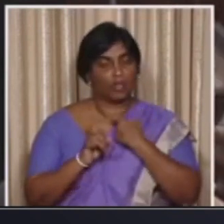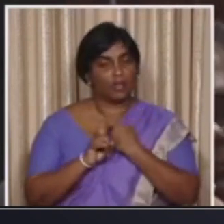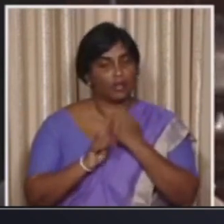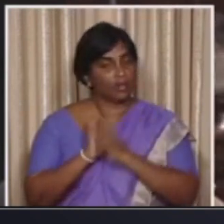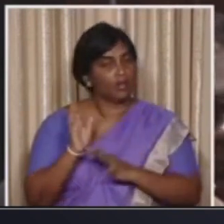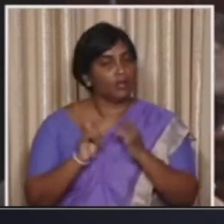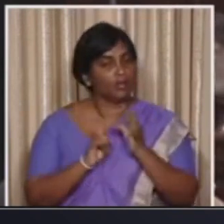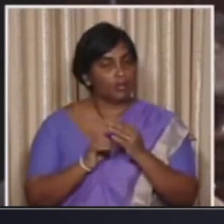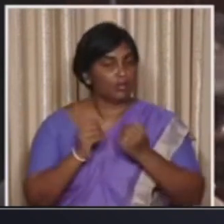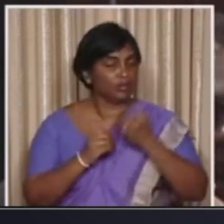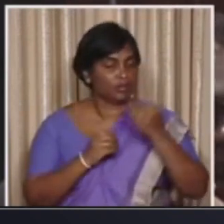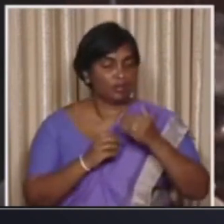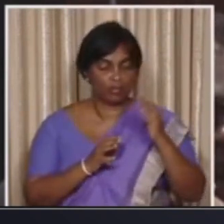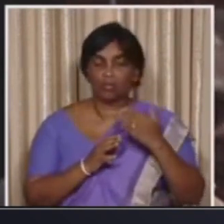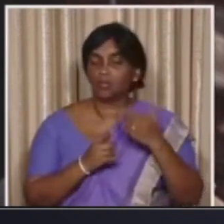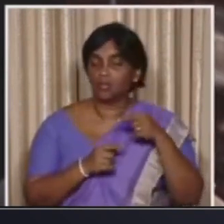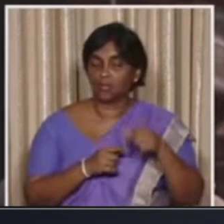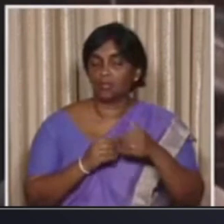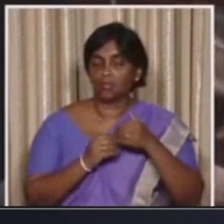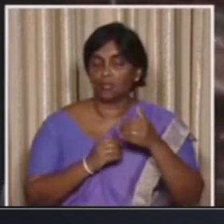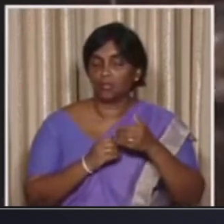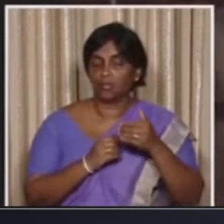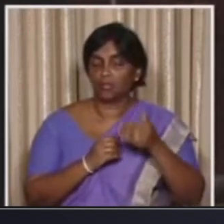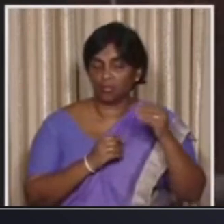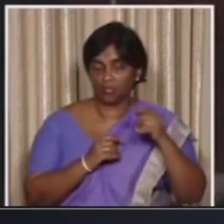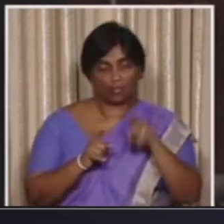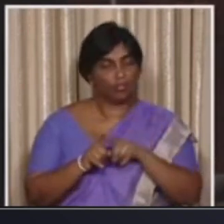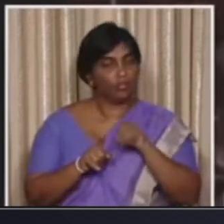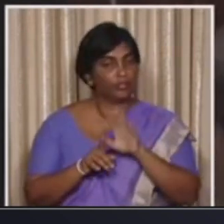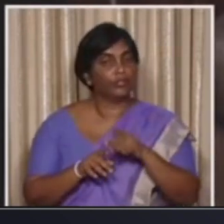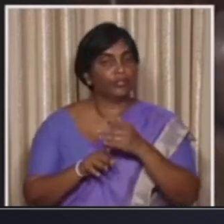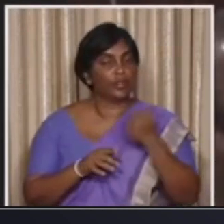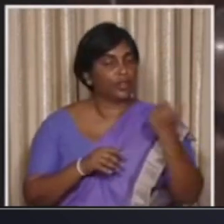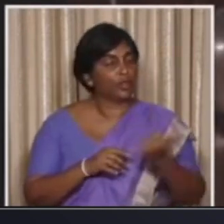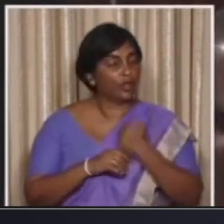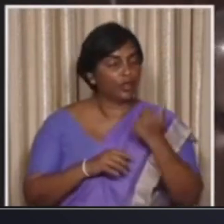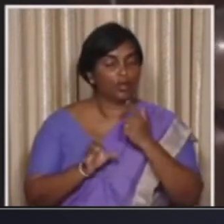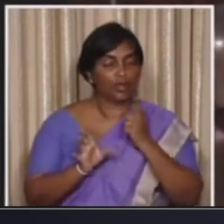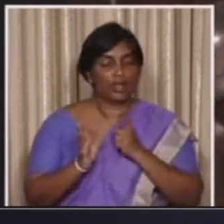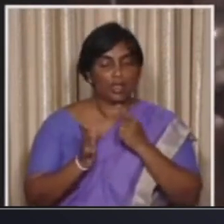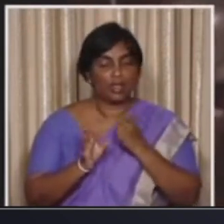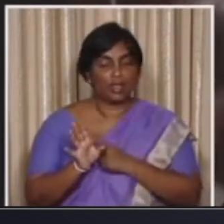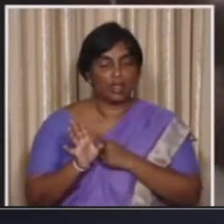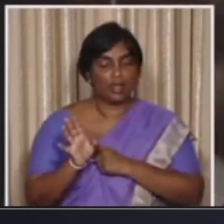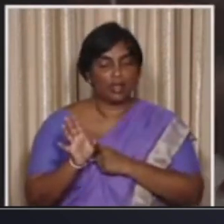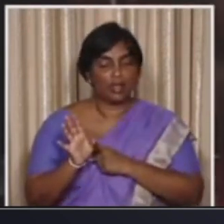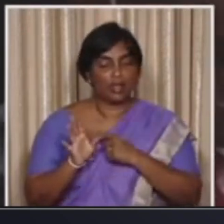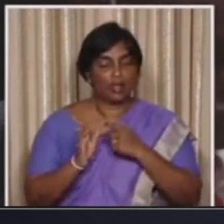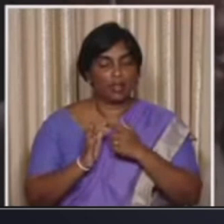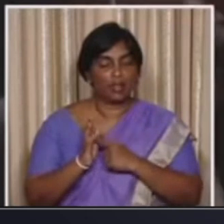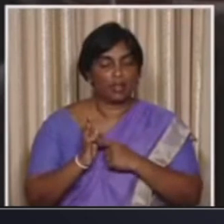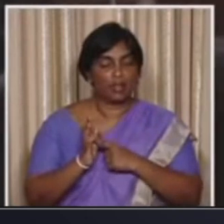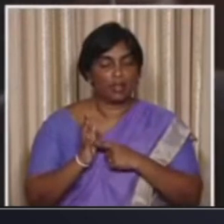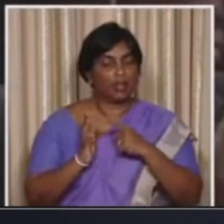අමාත්‍යතුමනි ඉදිරි කාලේ මේ එළමෙන අවුරුදු 20 ඇතුළත එන අලුත් ණය ඩොලර් බිලියන 20ත් එක්ක